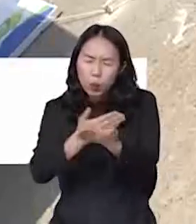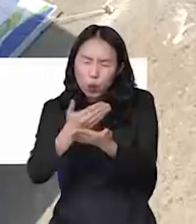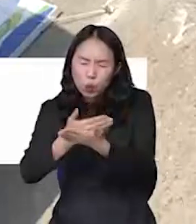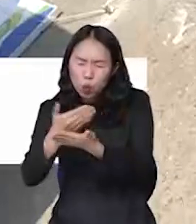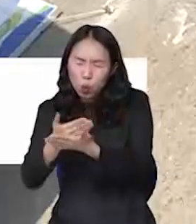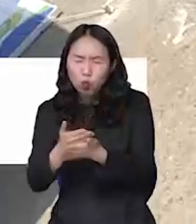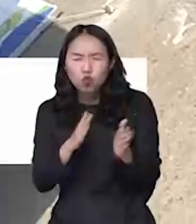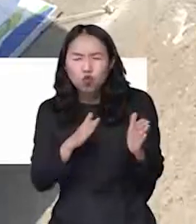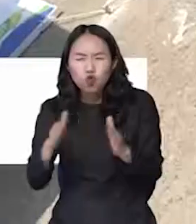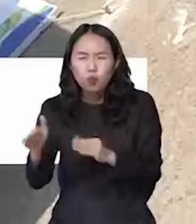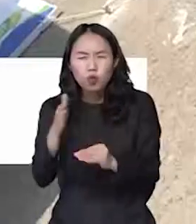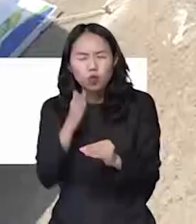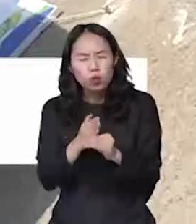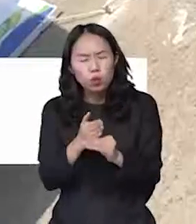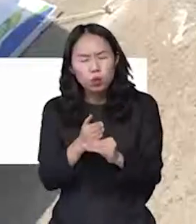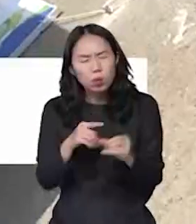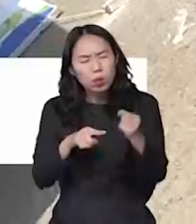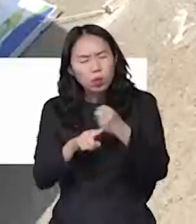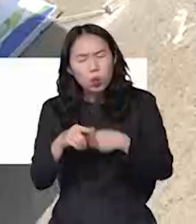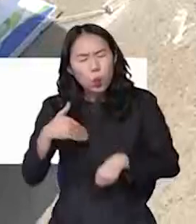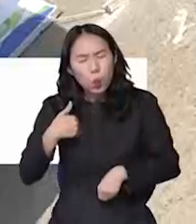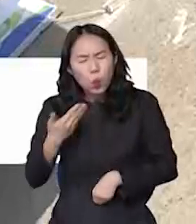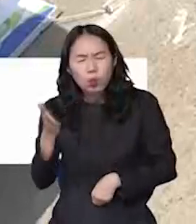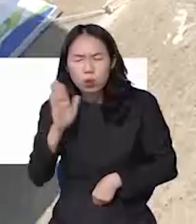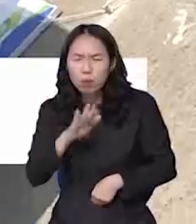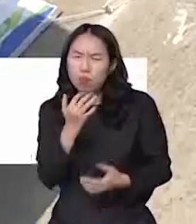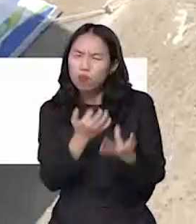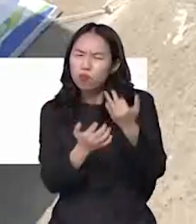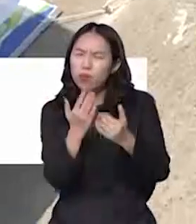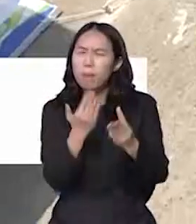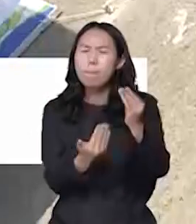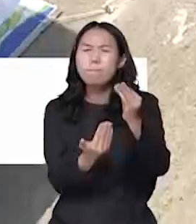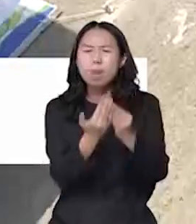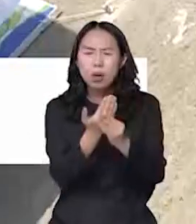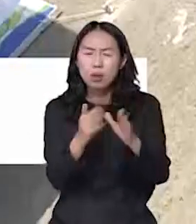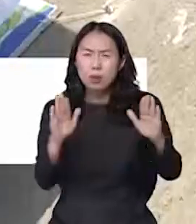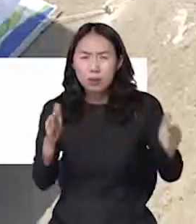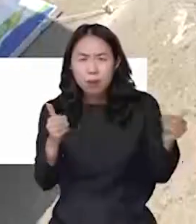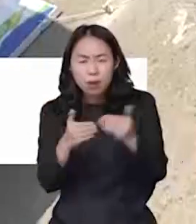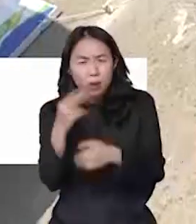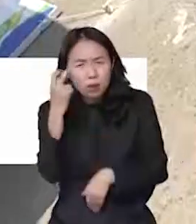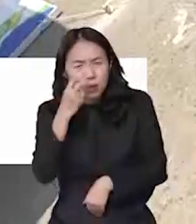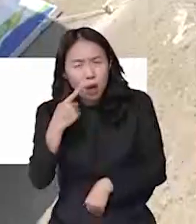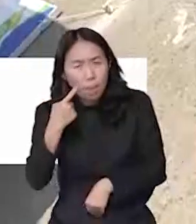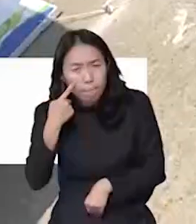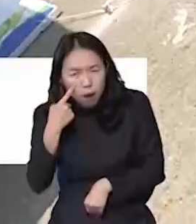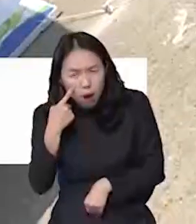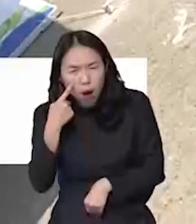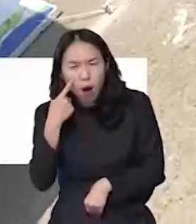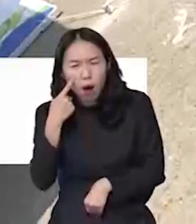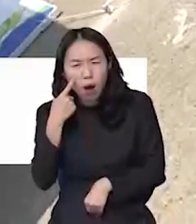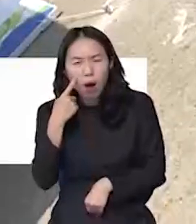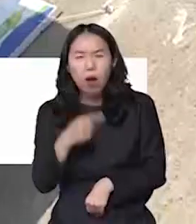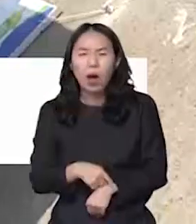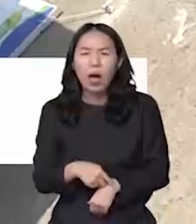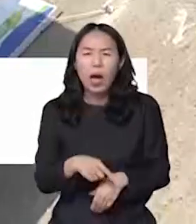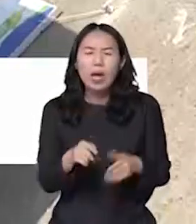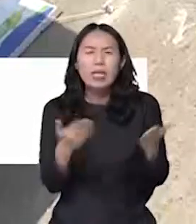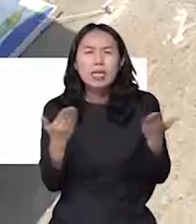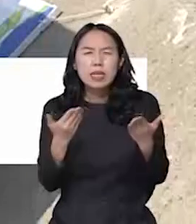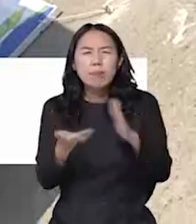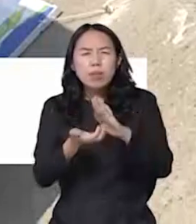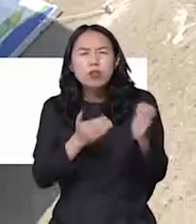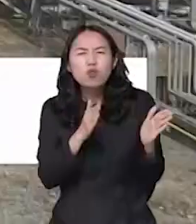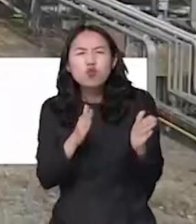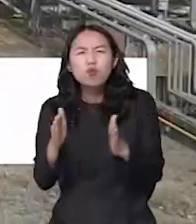중에 원인 미상에 의해서 지금 사고가 발생했습니다. 현재까지 저희들이 조사 중인 상황은 작업 준비 중에 사고가